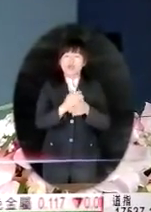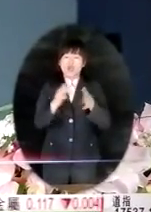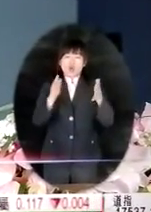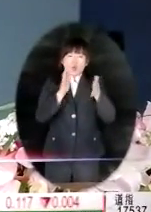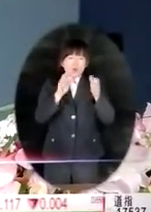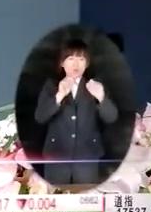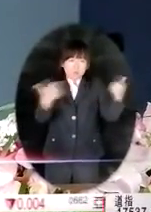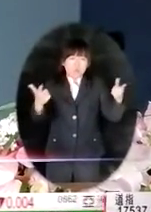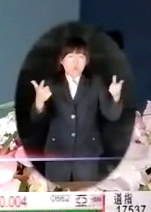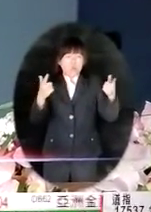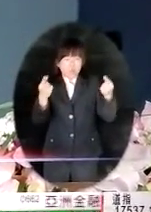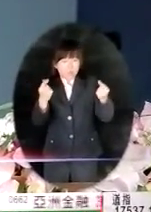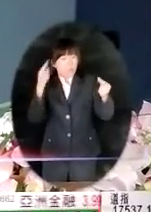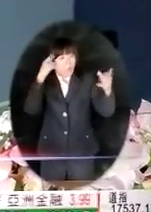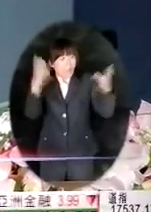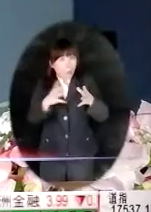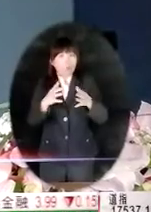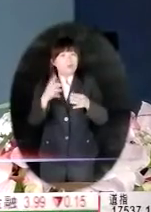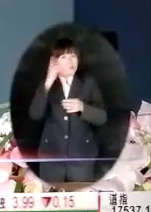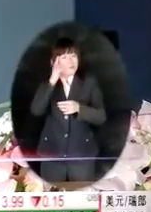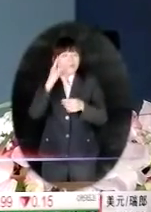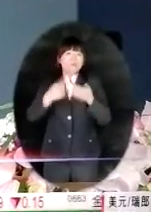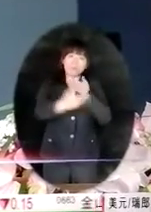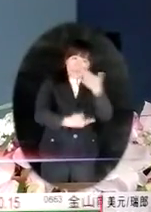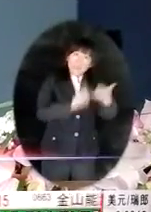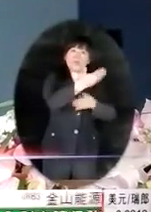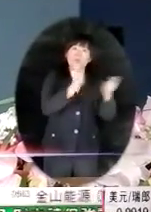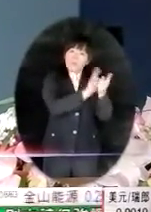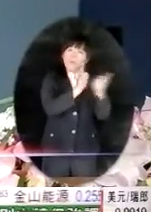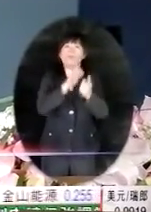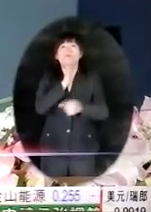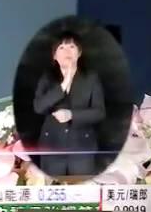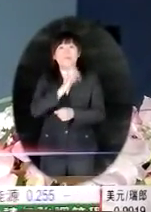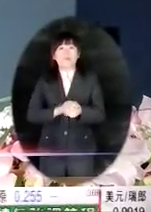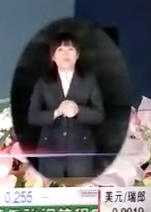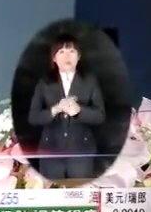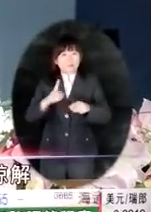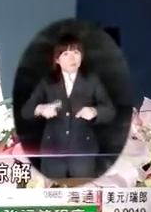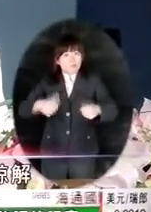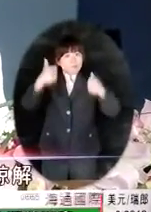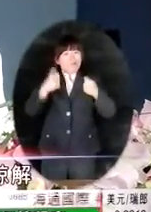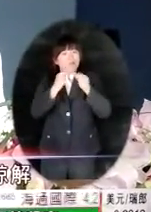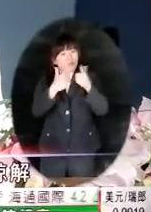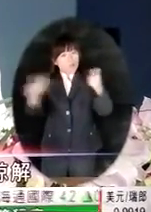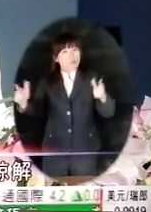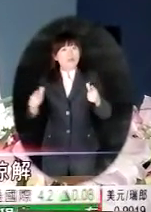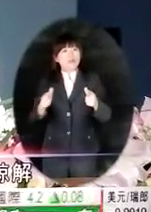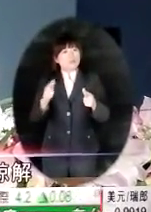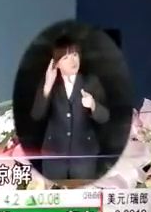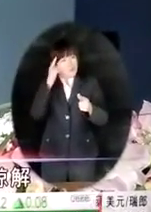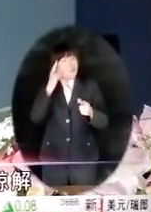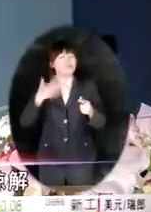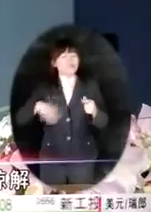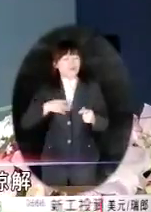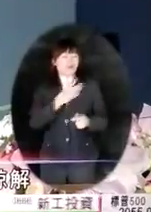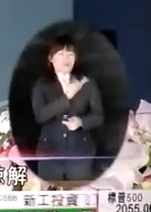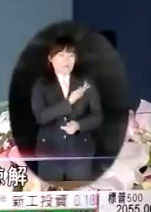存异的政治思维，进行沟通协商，达成了若干的共同认知与